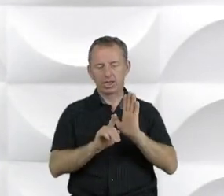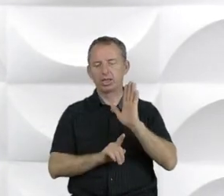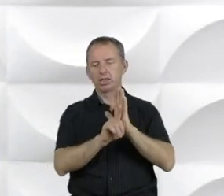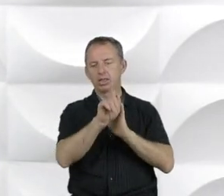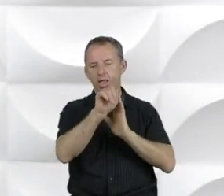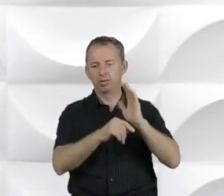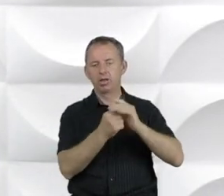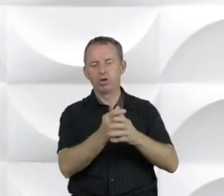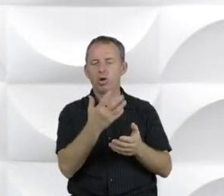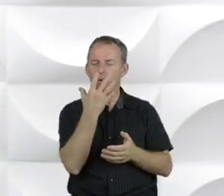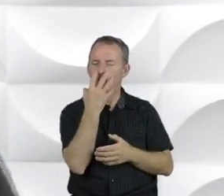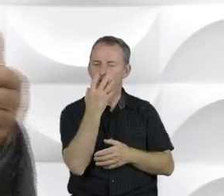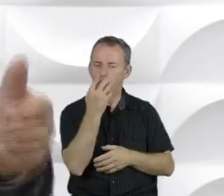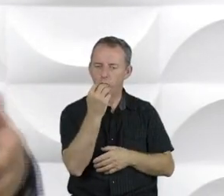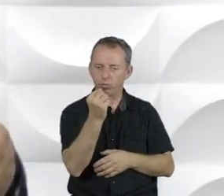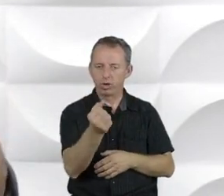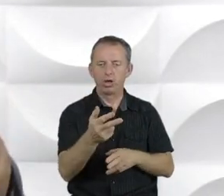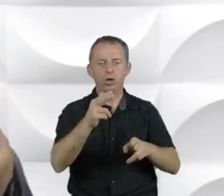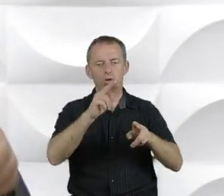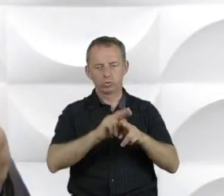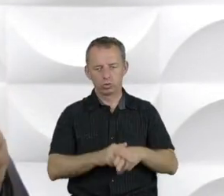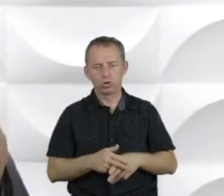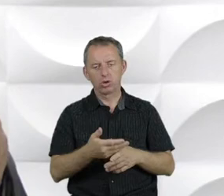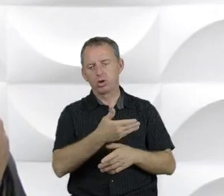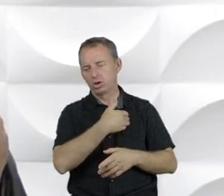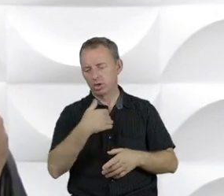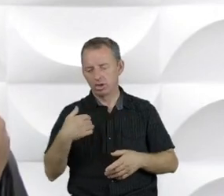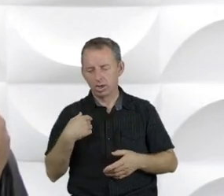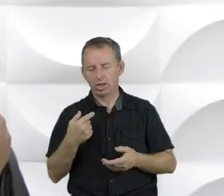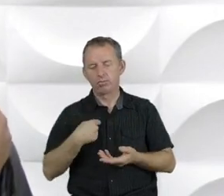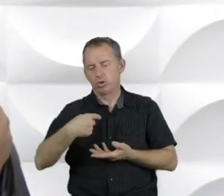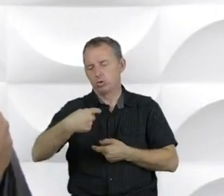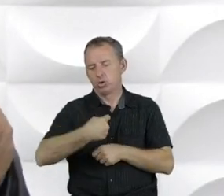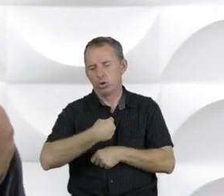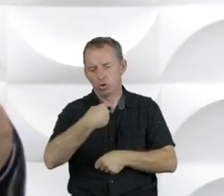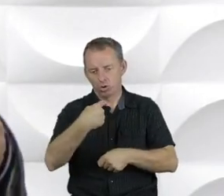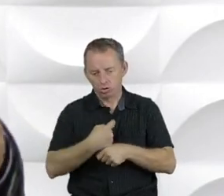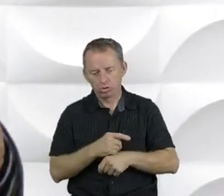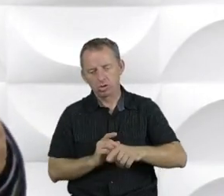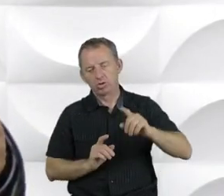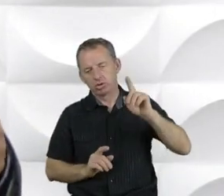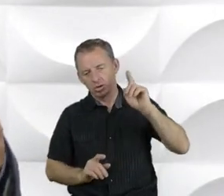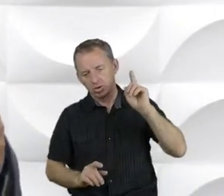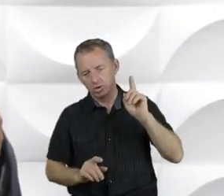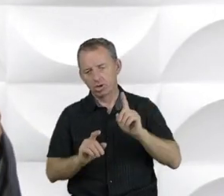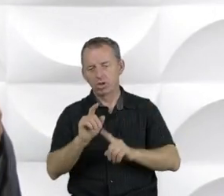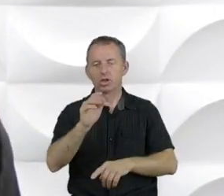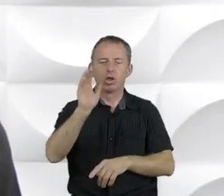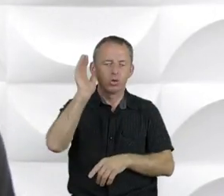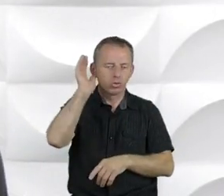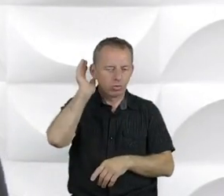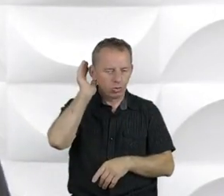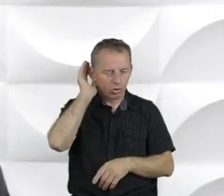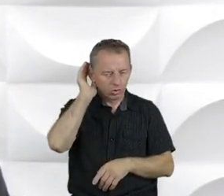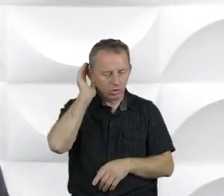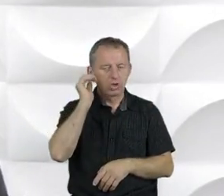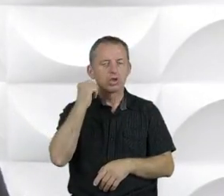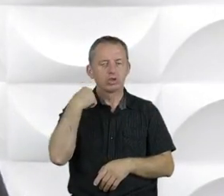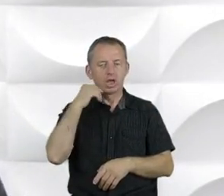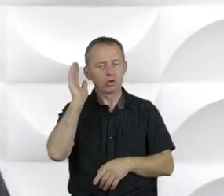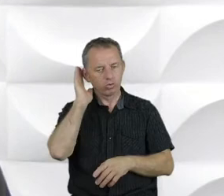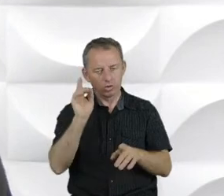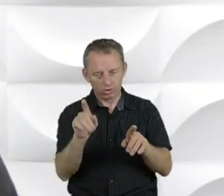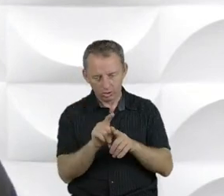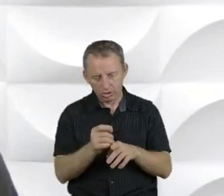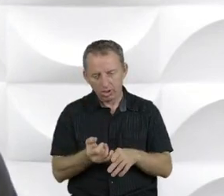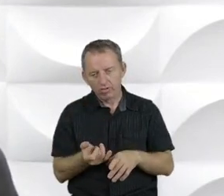tych upałach, które nam dokuczyły. Bo nieraz słuchaliśmy i ja słuchałem też